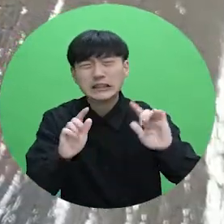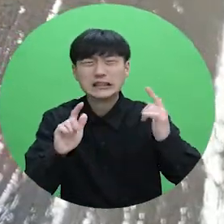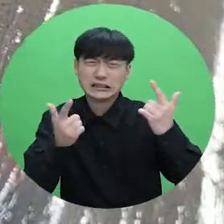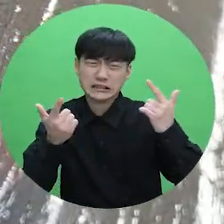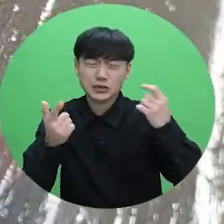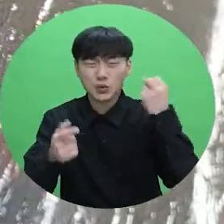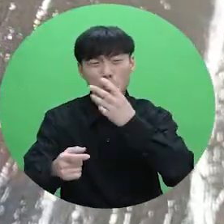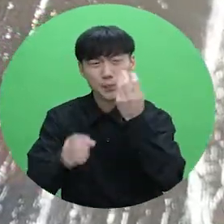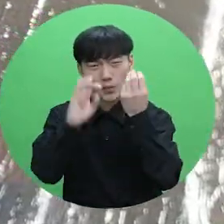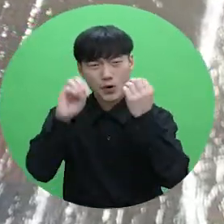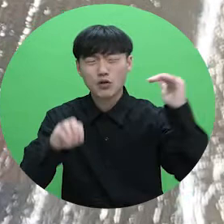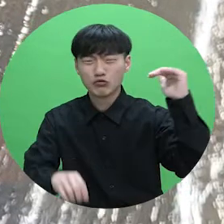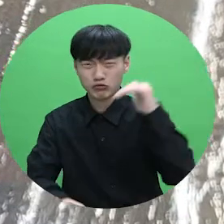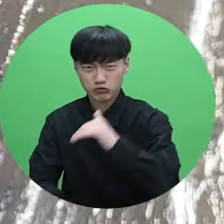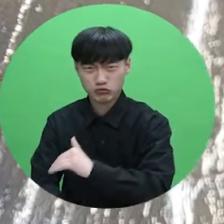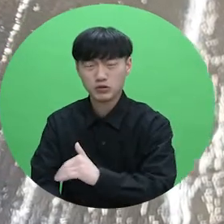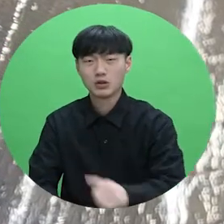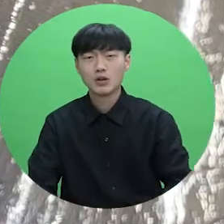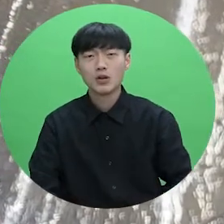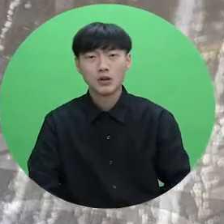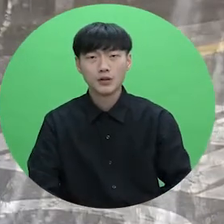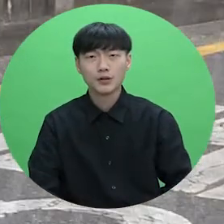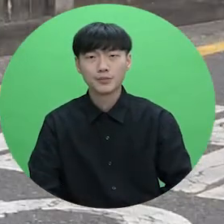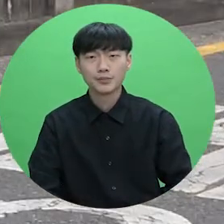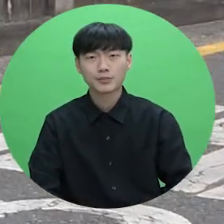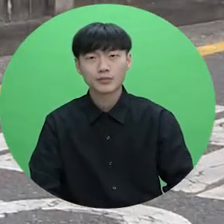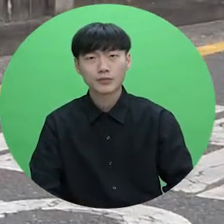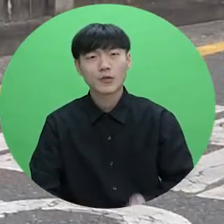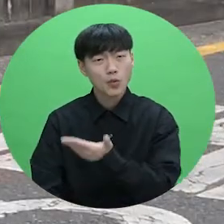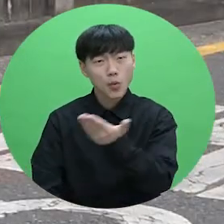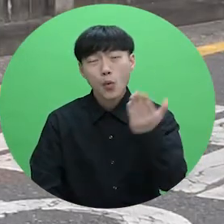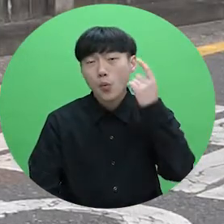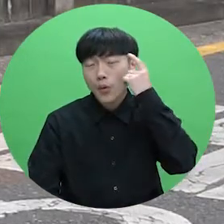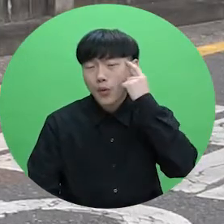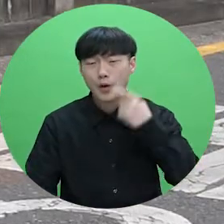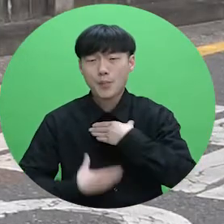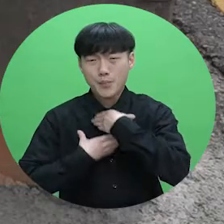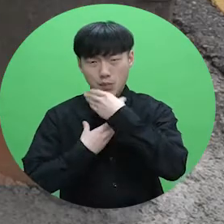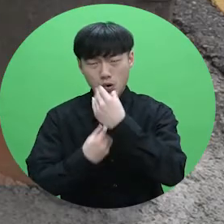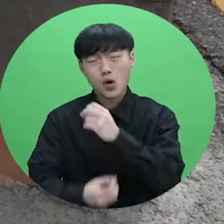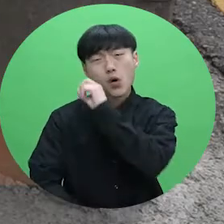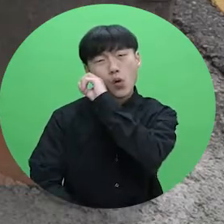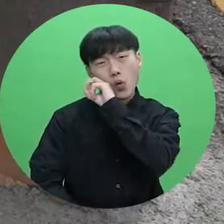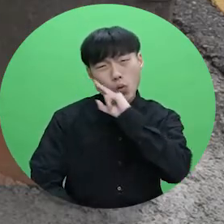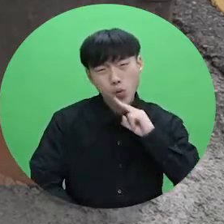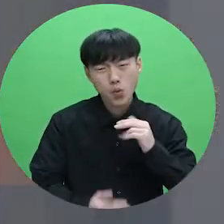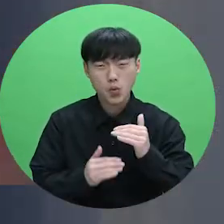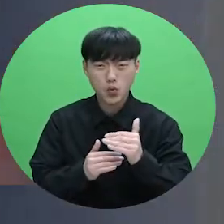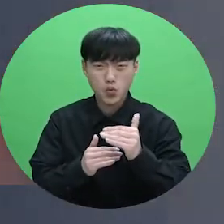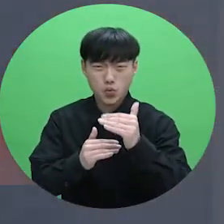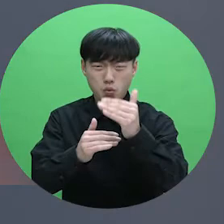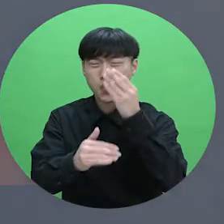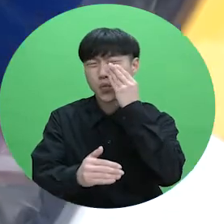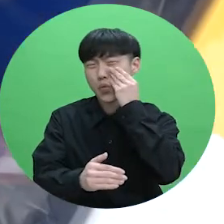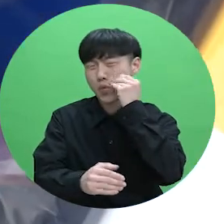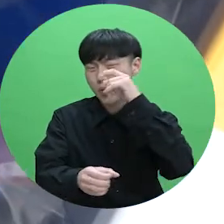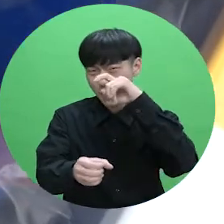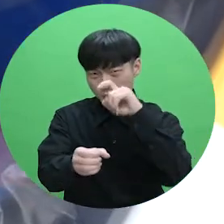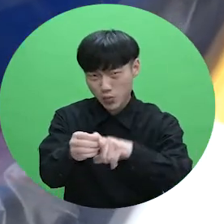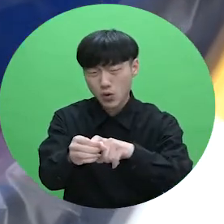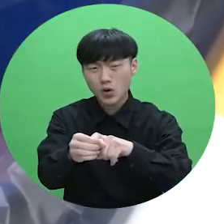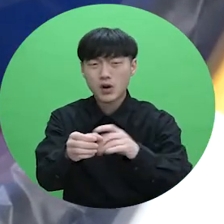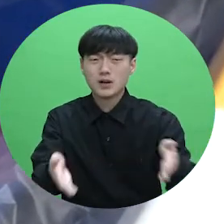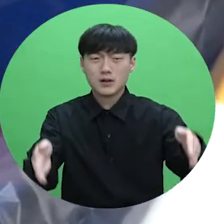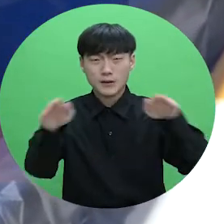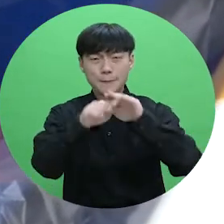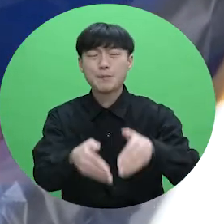재활 음률이 떨어지는 문제점이 있었는데요 이에 구로구는 편의성 향상과 안정적인 제도 정착을 위해 투명